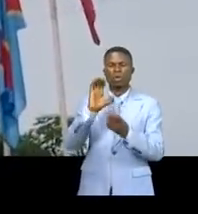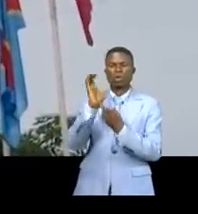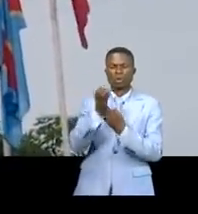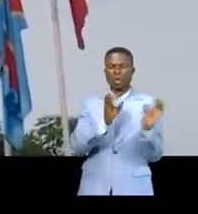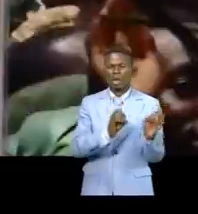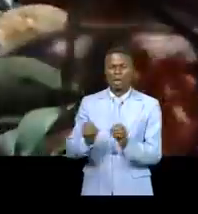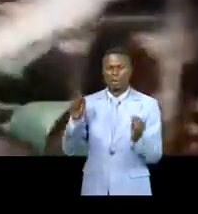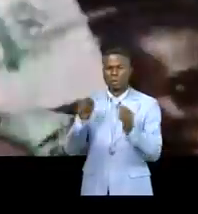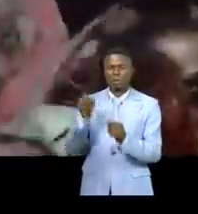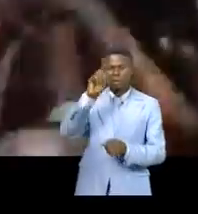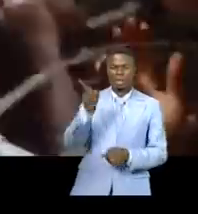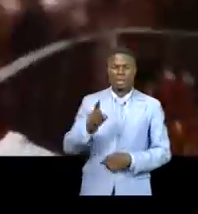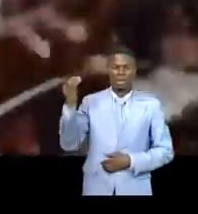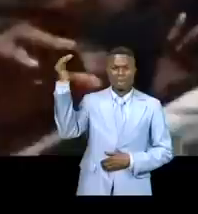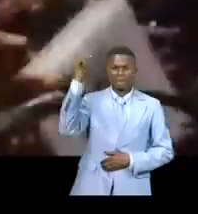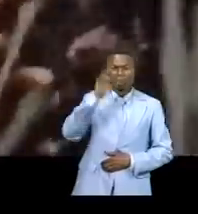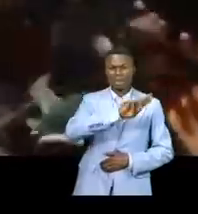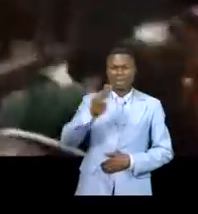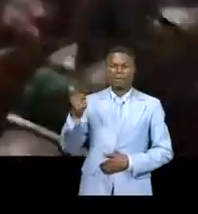jusqu'au 30 décembre 2021.